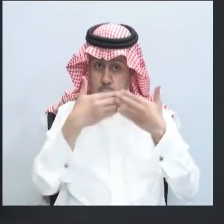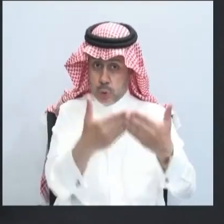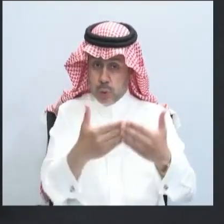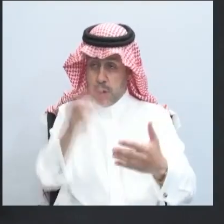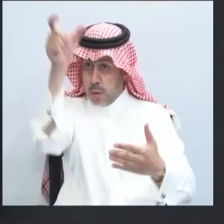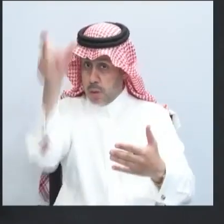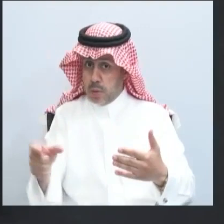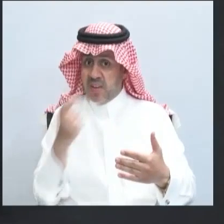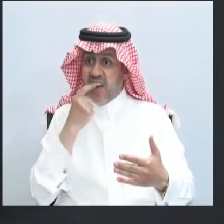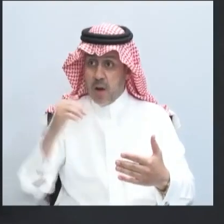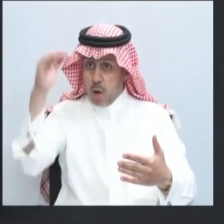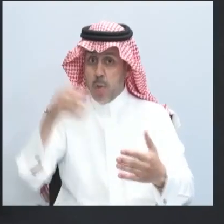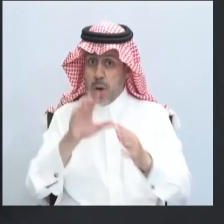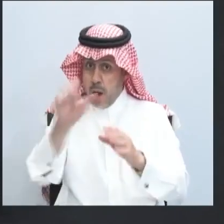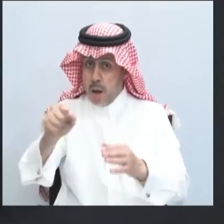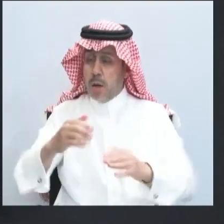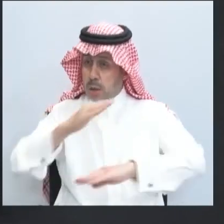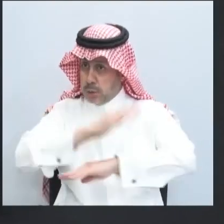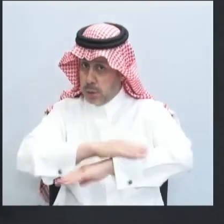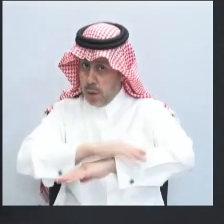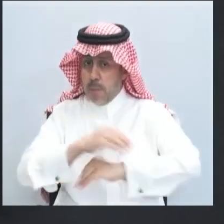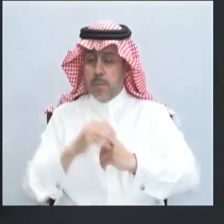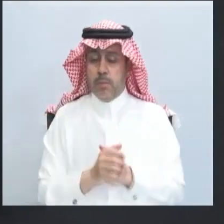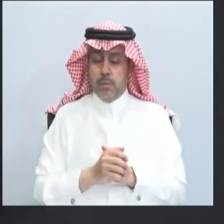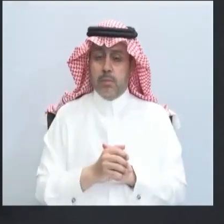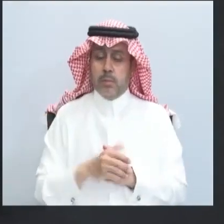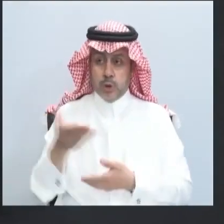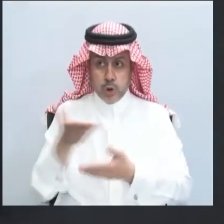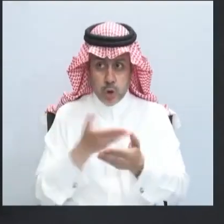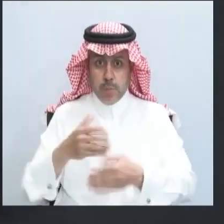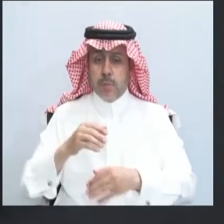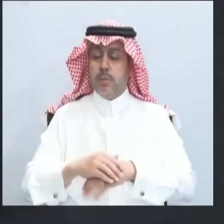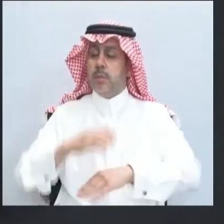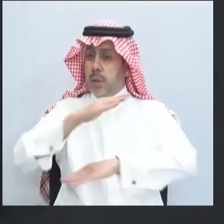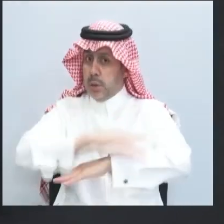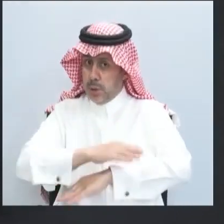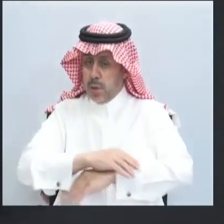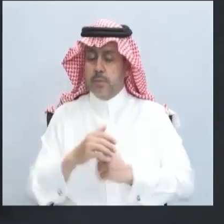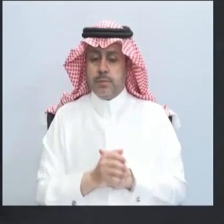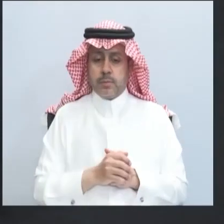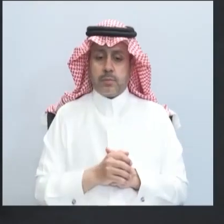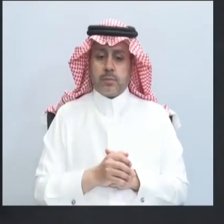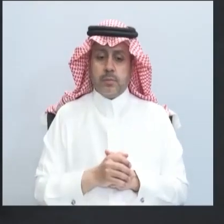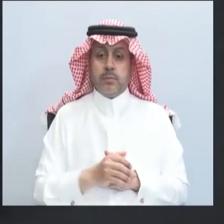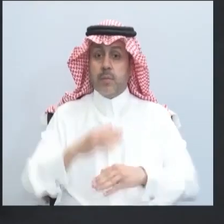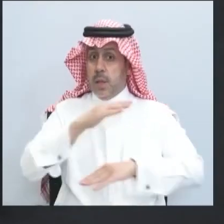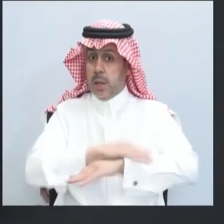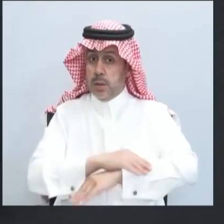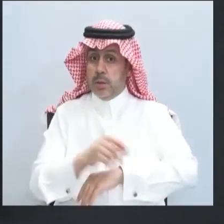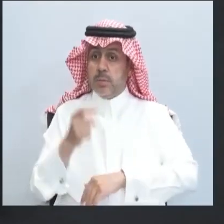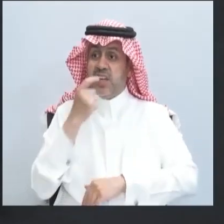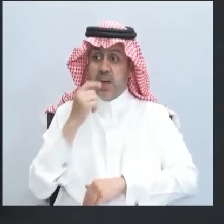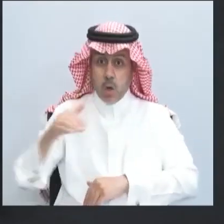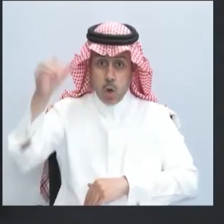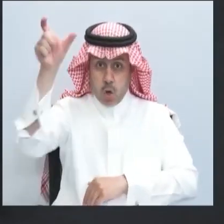حقا كذلك سيكون هناك من لم يعطينا ذلك الحق لذلك اذا احترمنا الكبير وراعينا